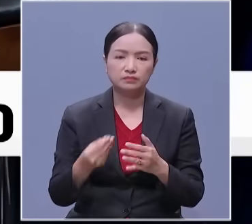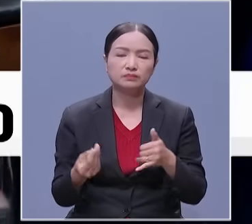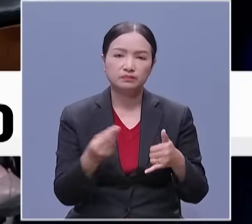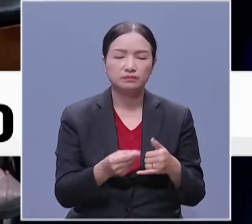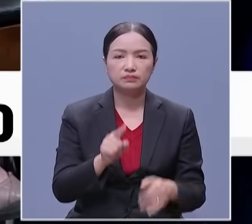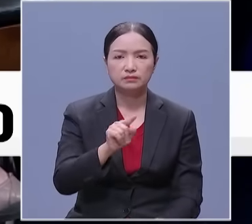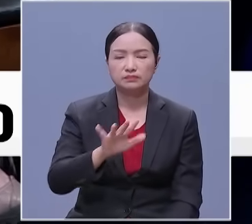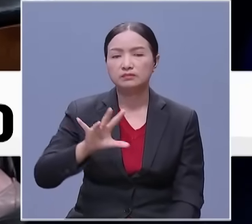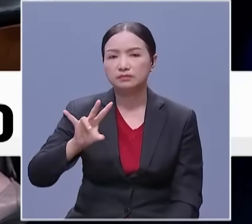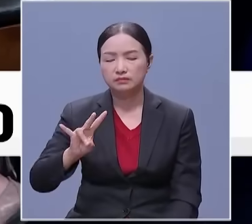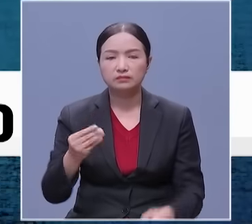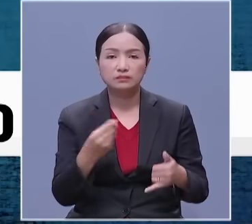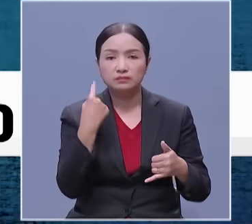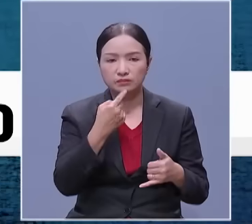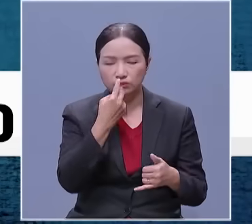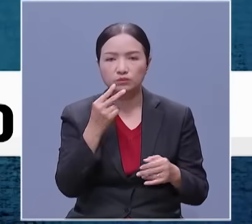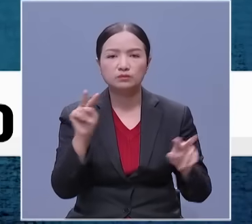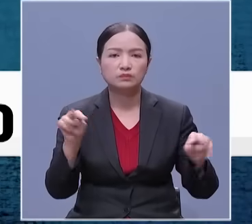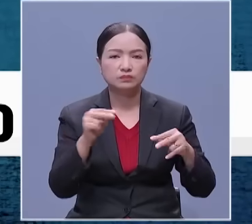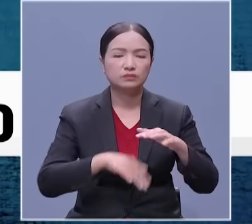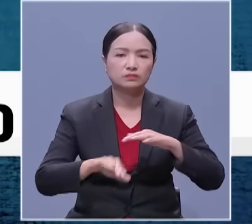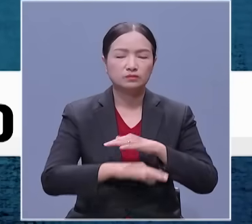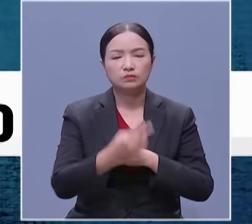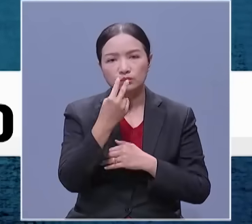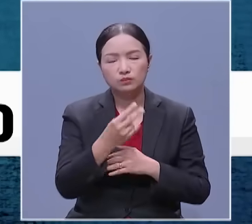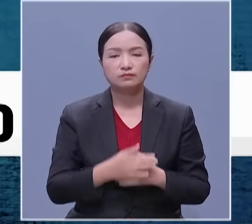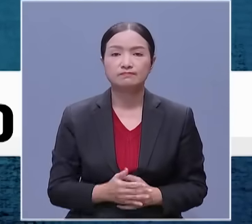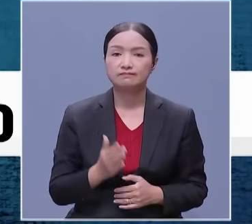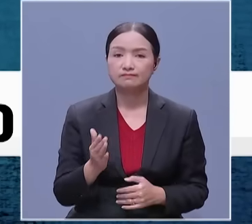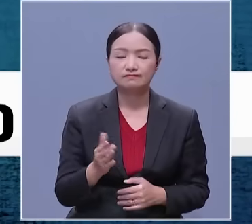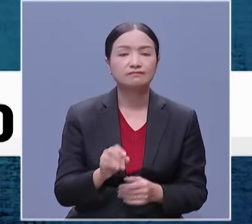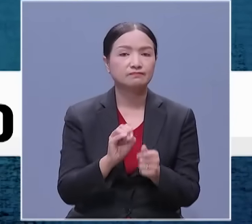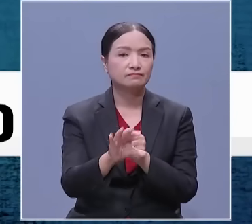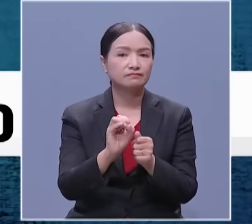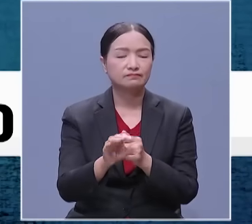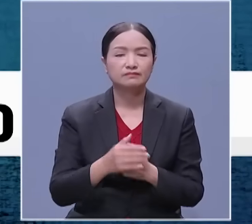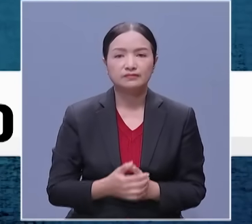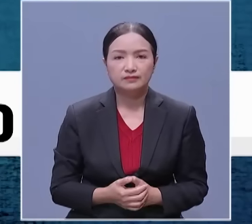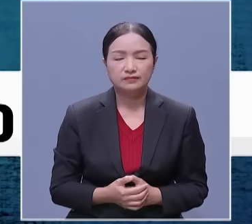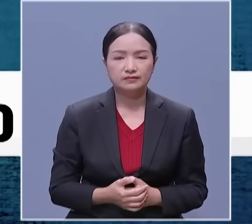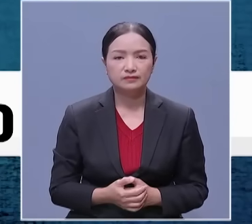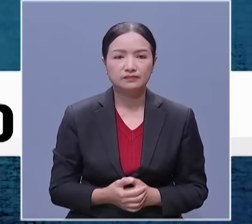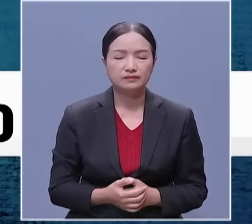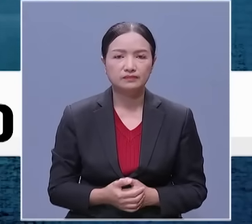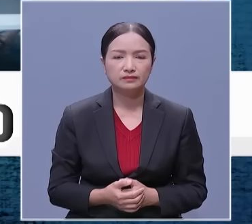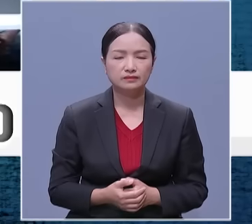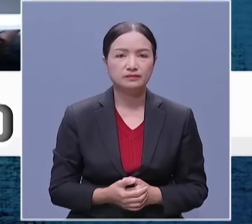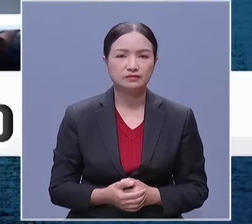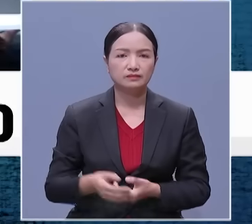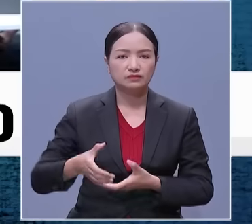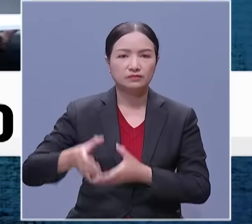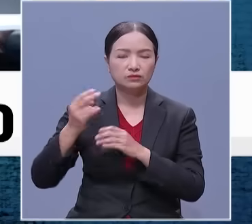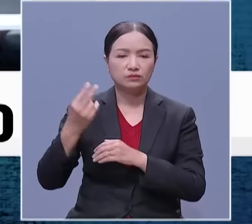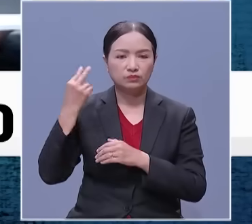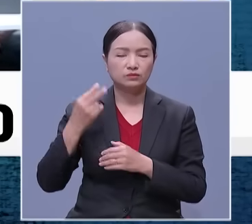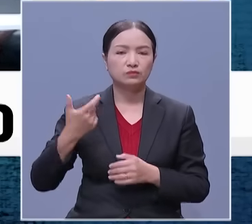157กับตำรวจนายไหนก็ต้องดูที่พยานหลักฐานคือคดีลักษณะนี้แนะนำนะคะว่าให้ย้อนกลับไปดูแนวค